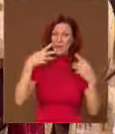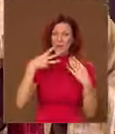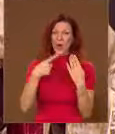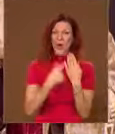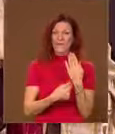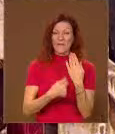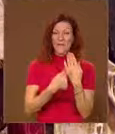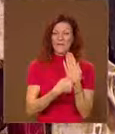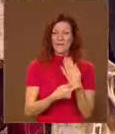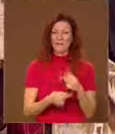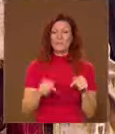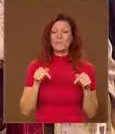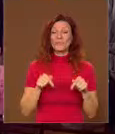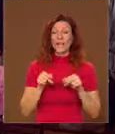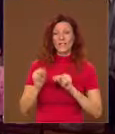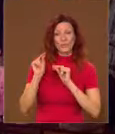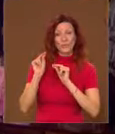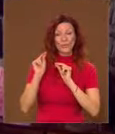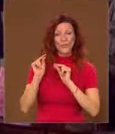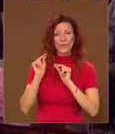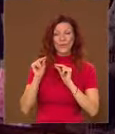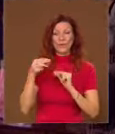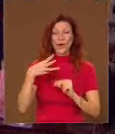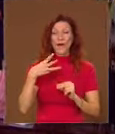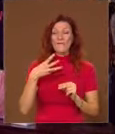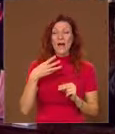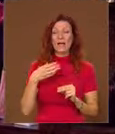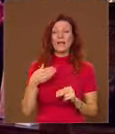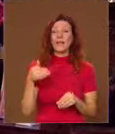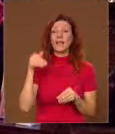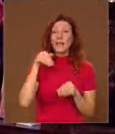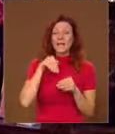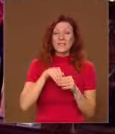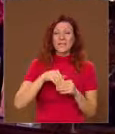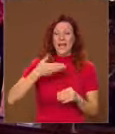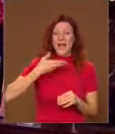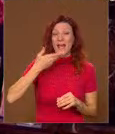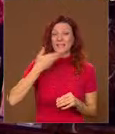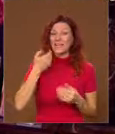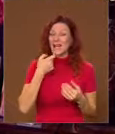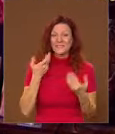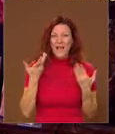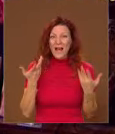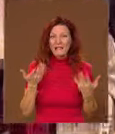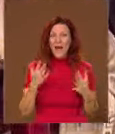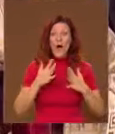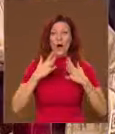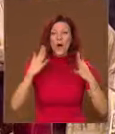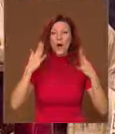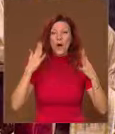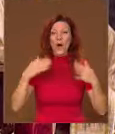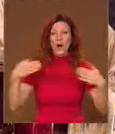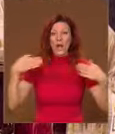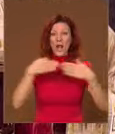Днешното учително евангелие съдържа притчата за голямата